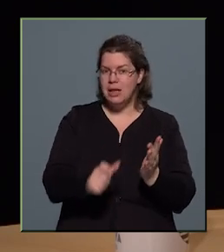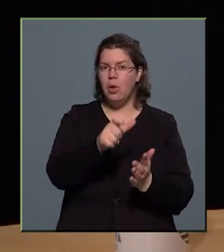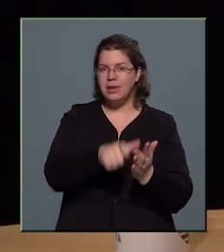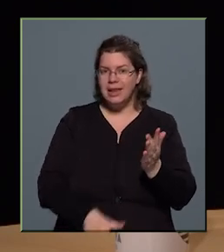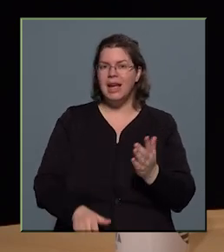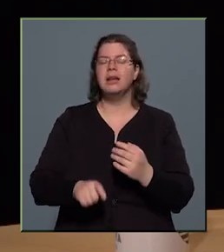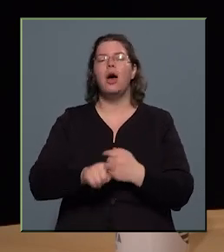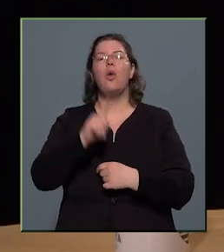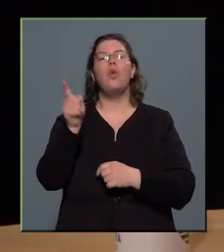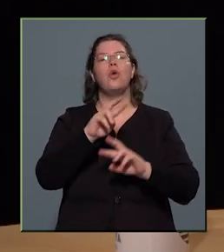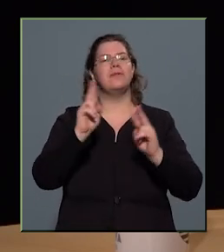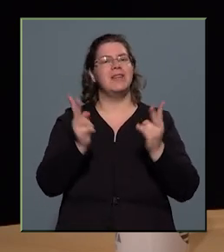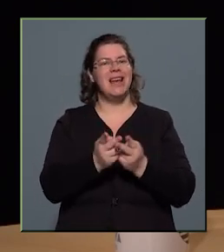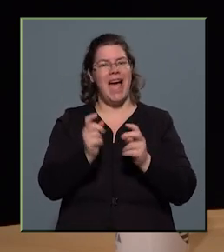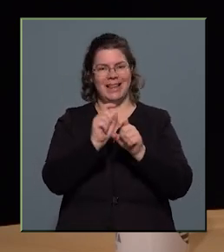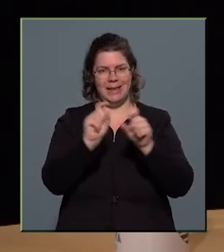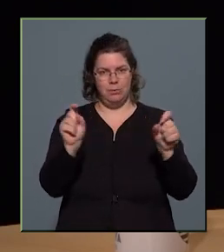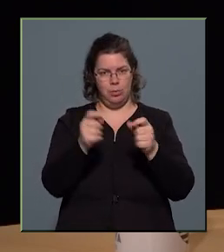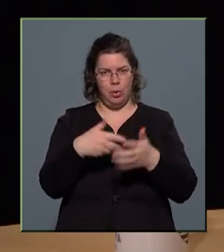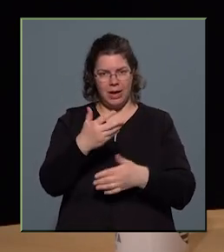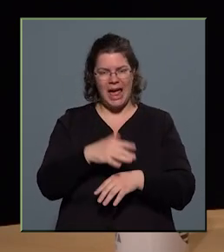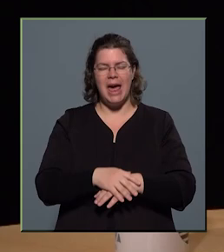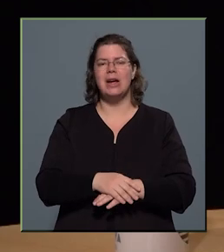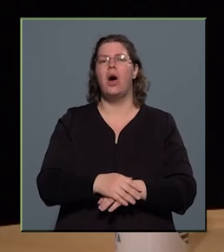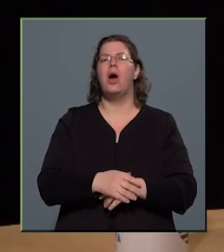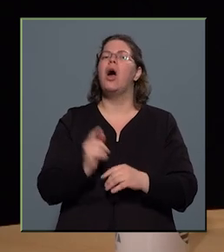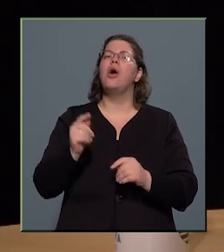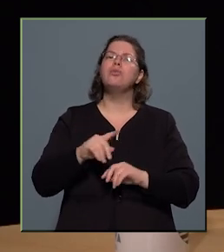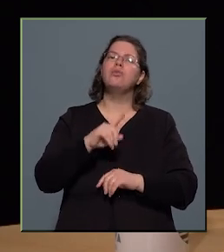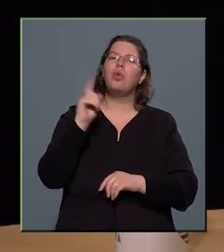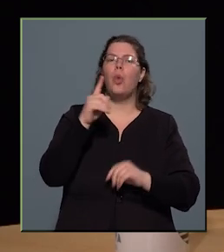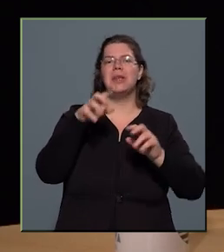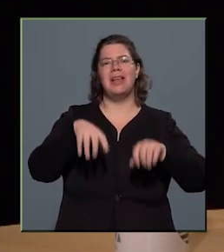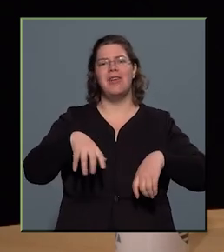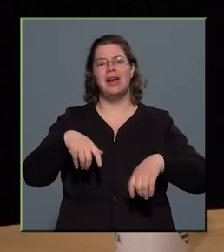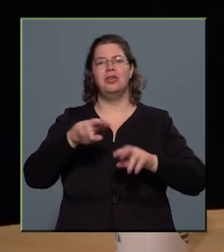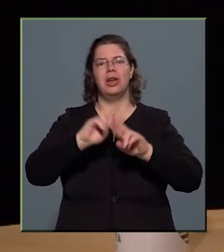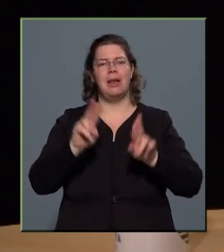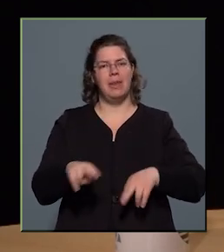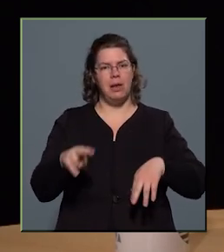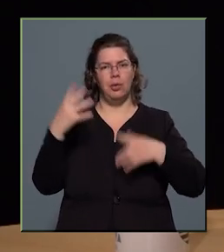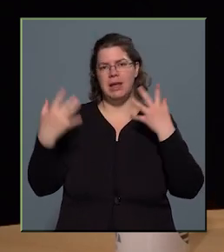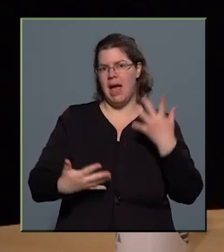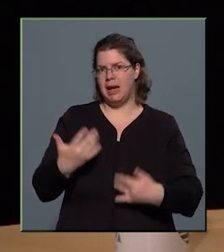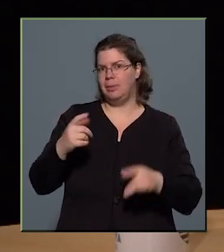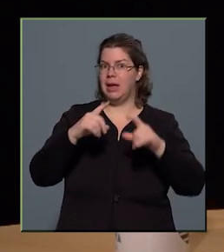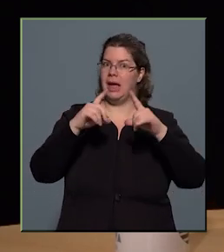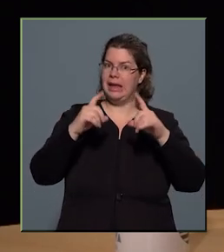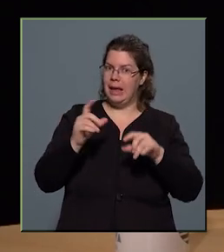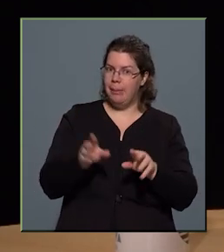portálra, ahol az űrtevékenység nemzetközi eredményeit képekkel,